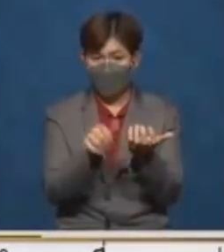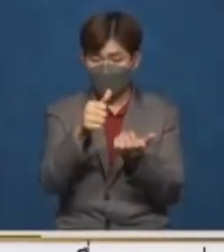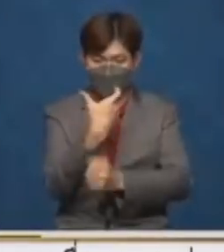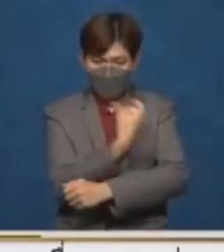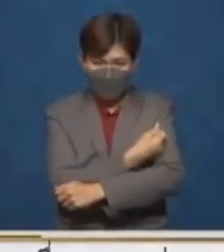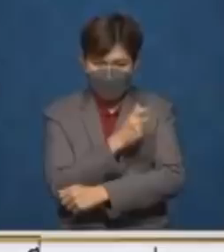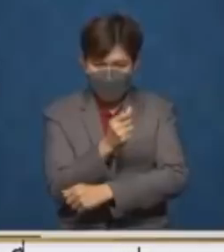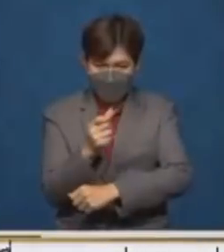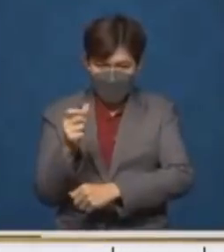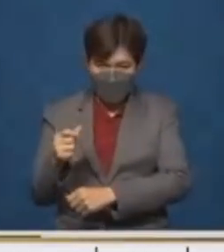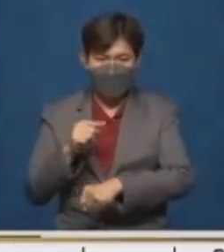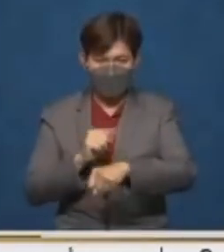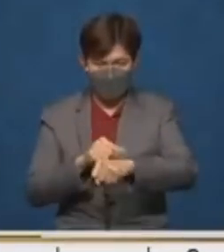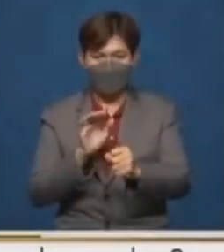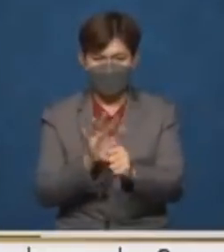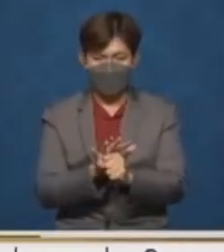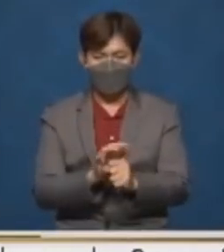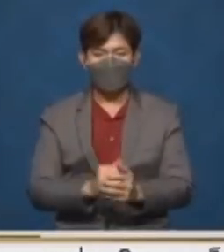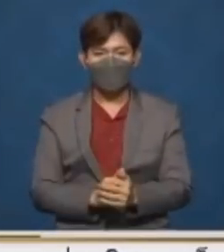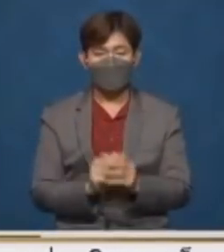คณะกรมการกักองการใช้เงินกู้